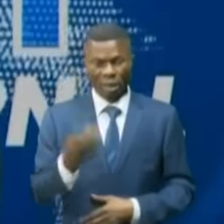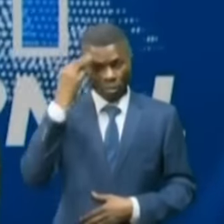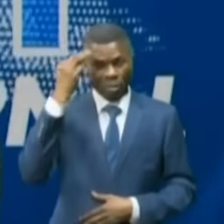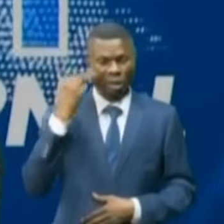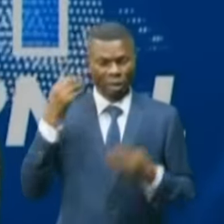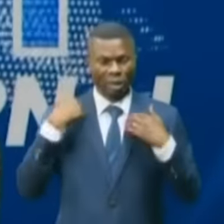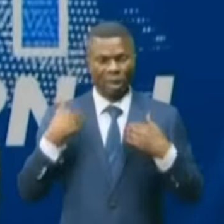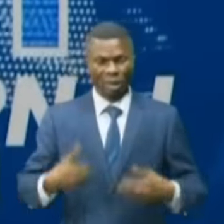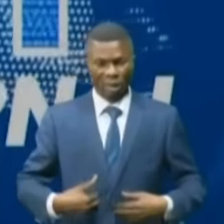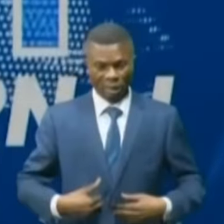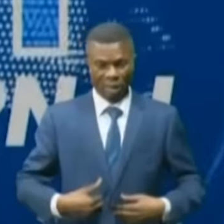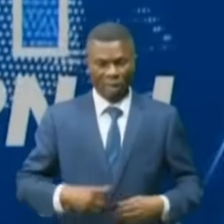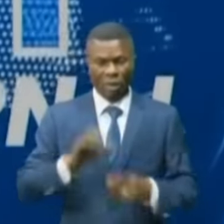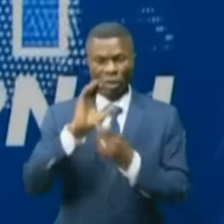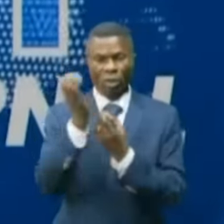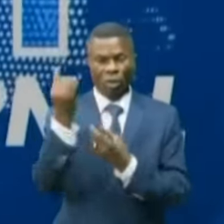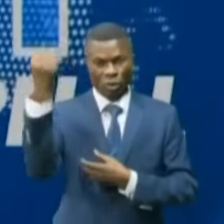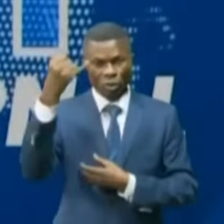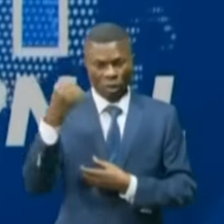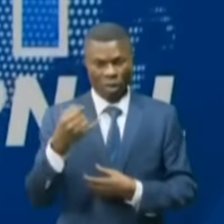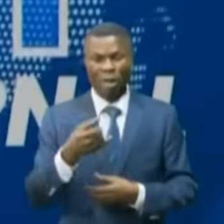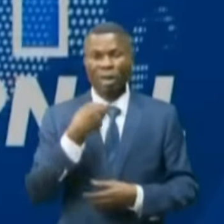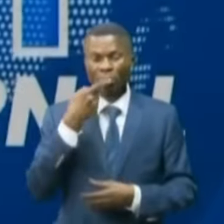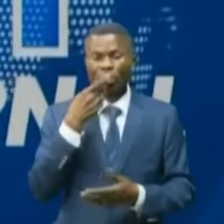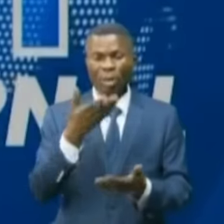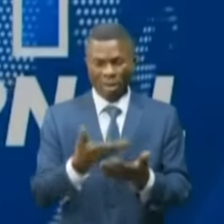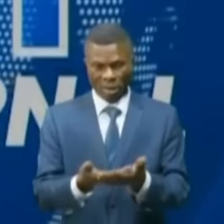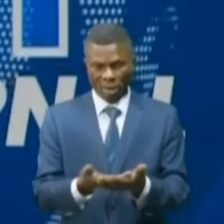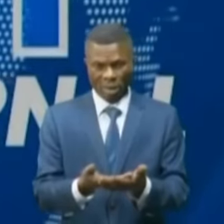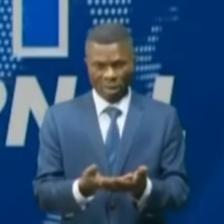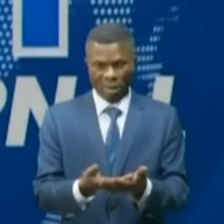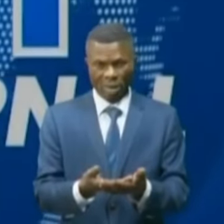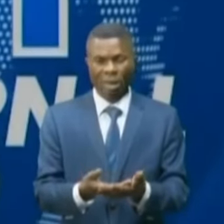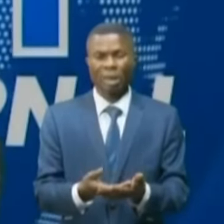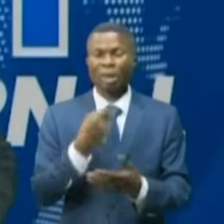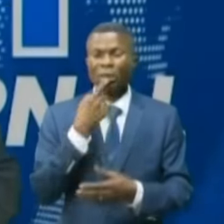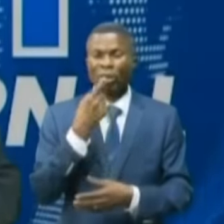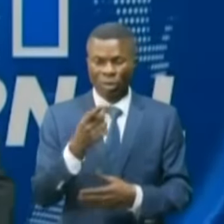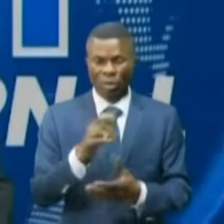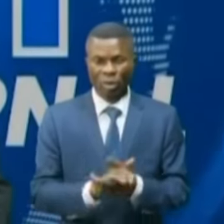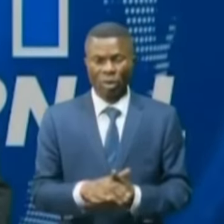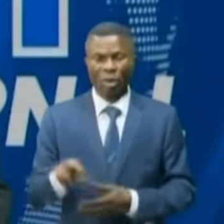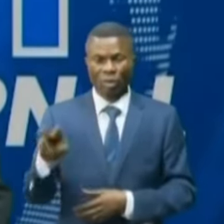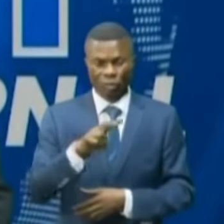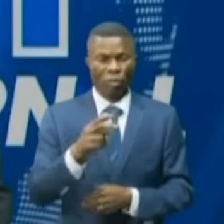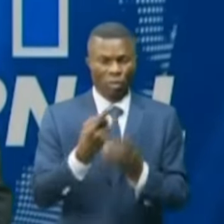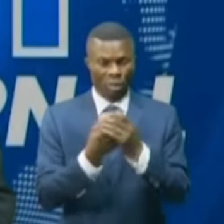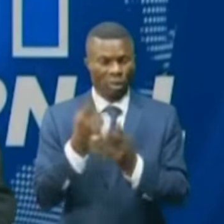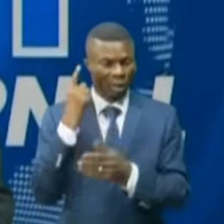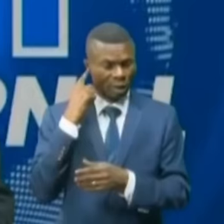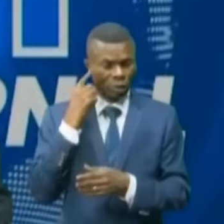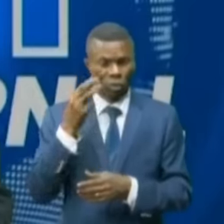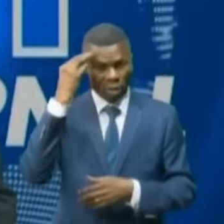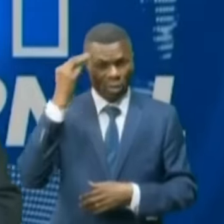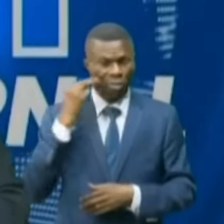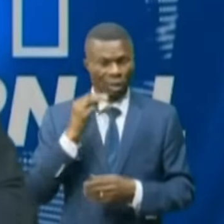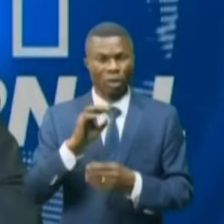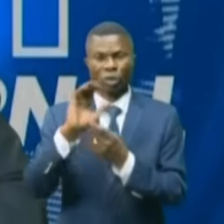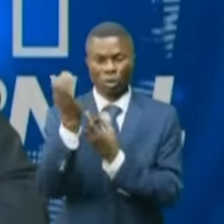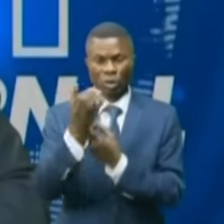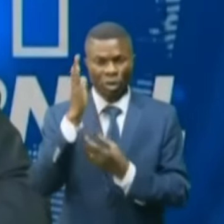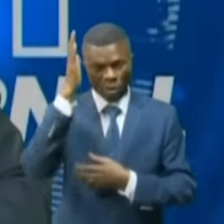ministre de la Culture, Mme Yolande Elébé, s'est également prononcée. Vous allez la suivre au cours de nos